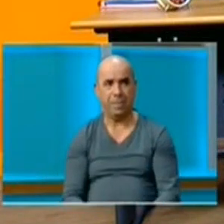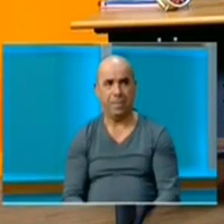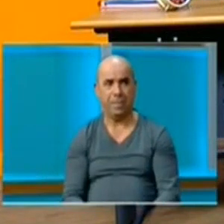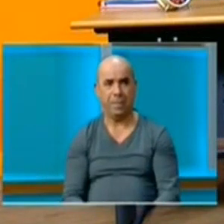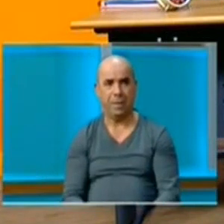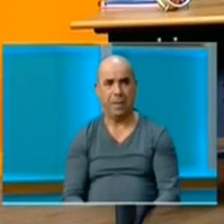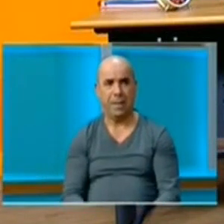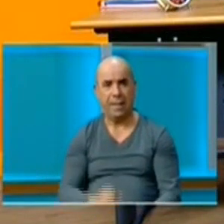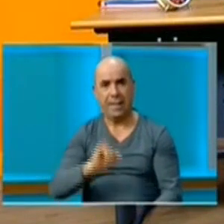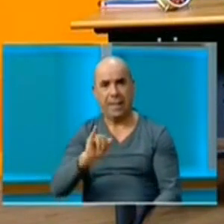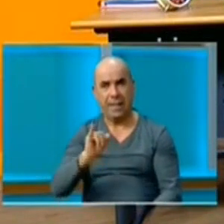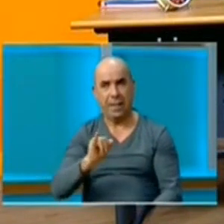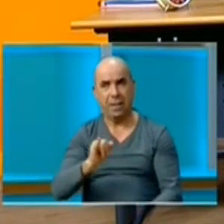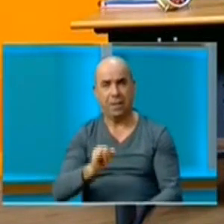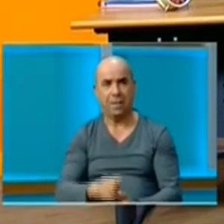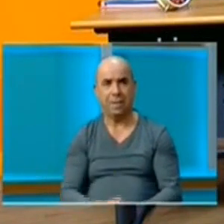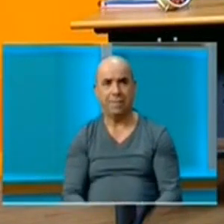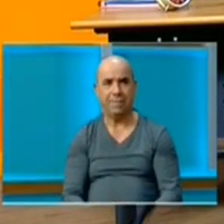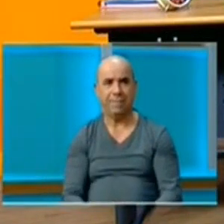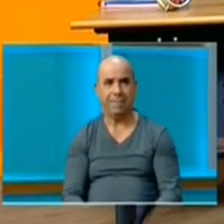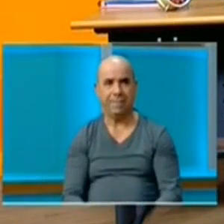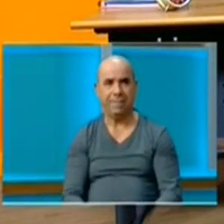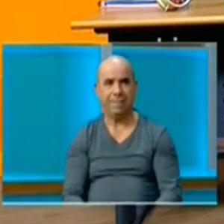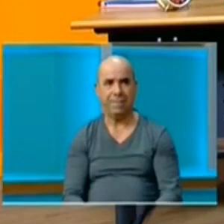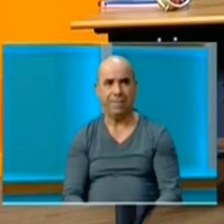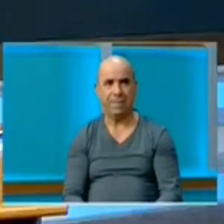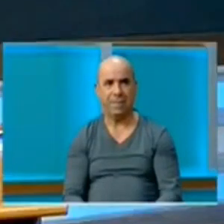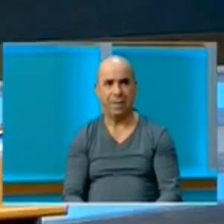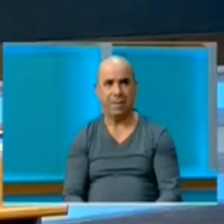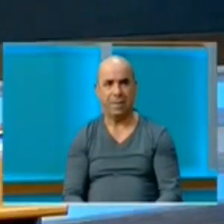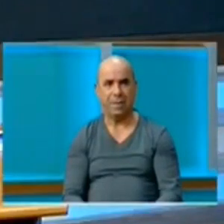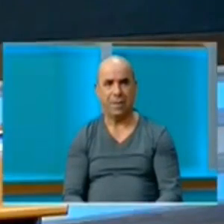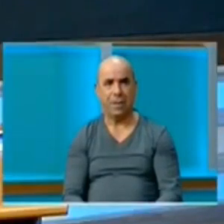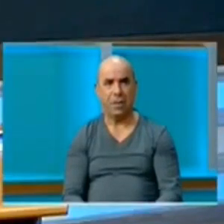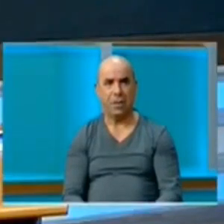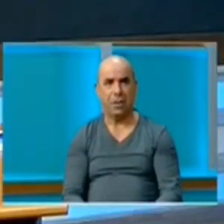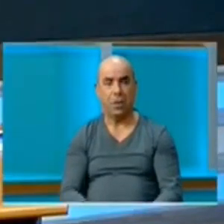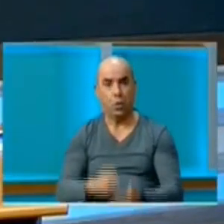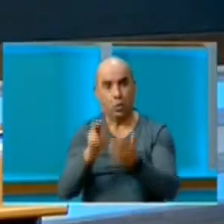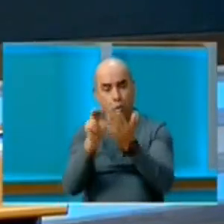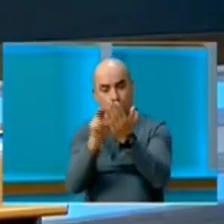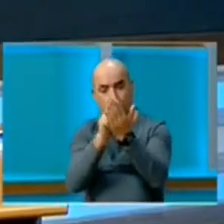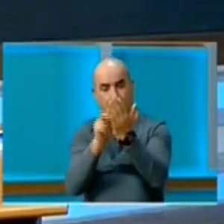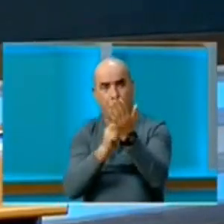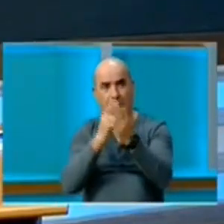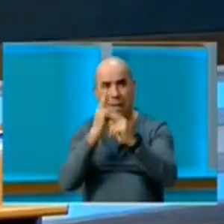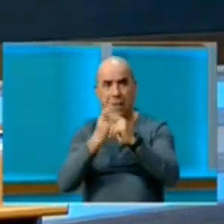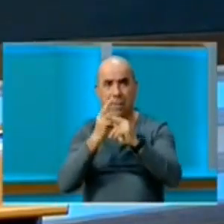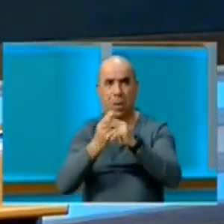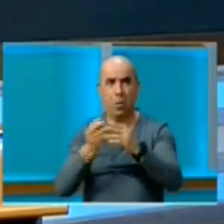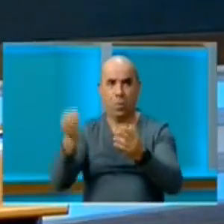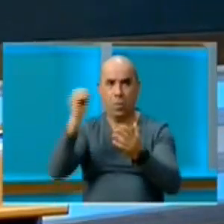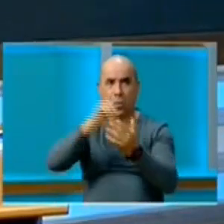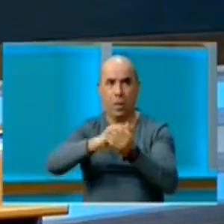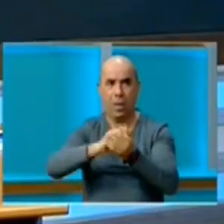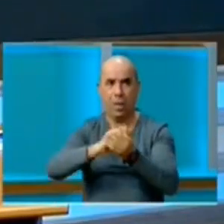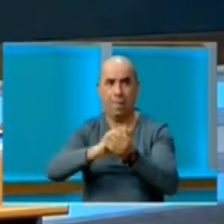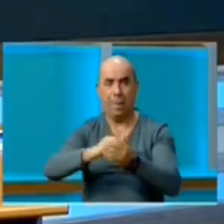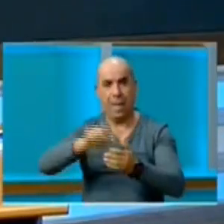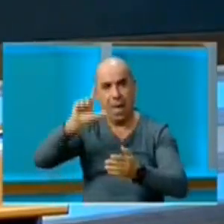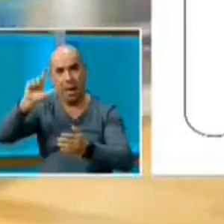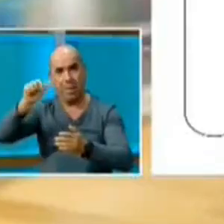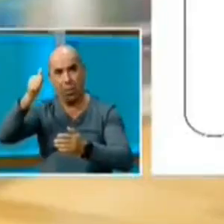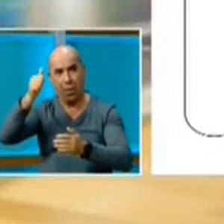من يذكرني؟ إذن ما تعلمناه اليوم، تكتب الأسماء الموصولة بلام